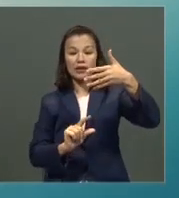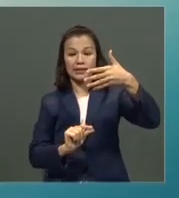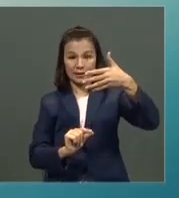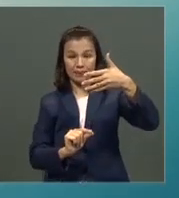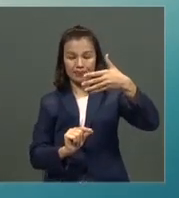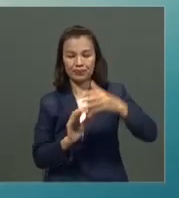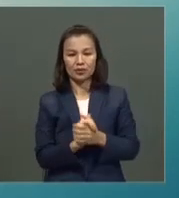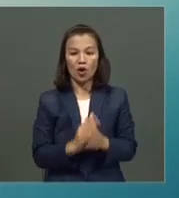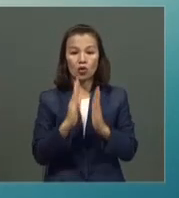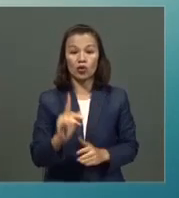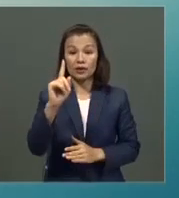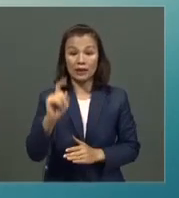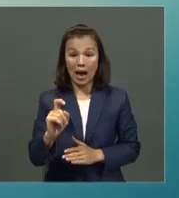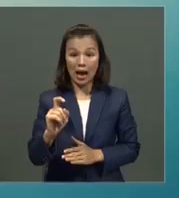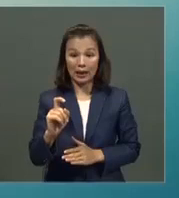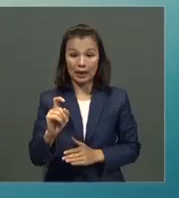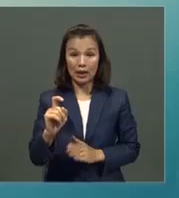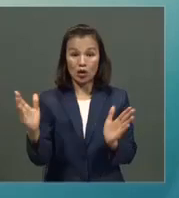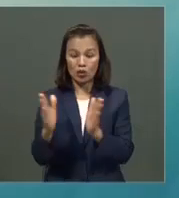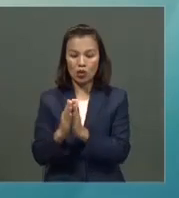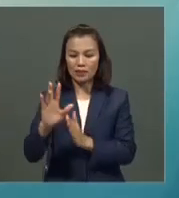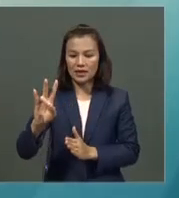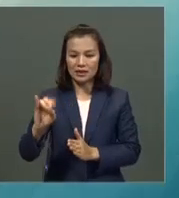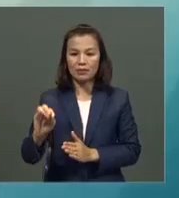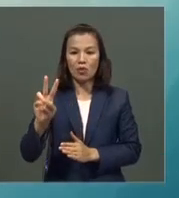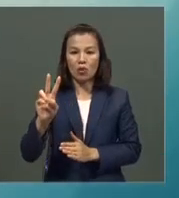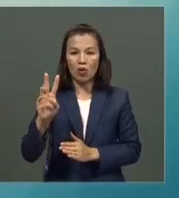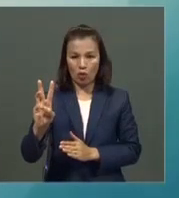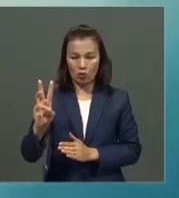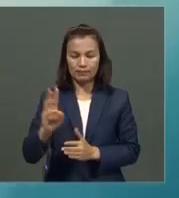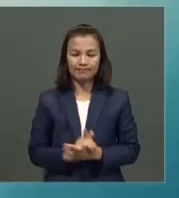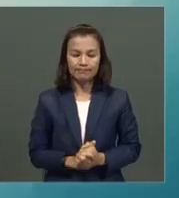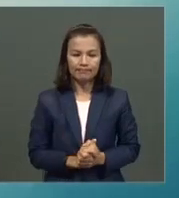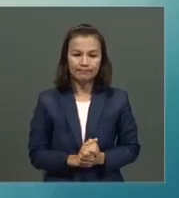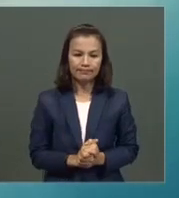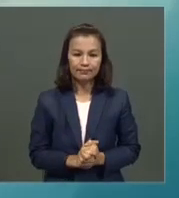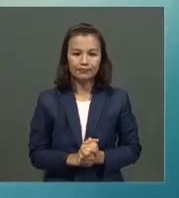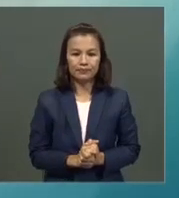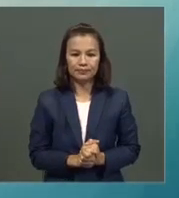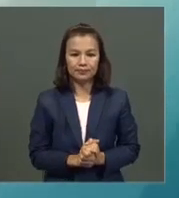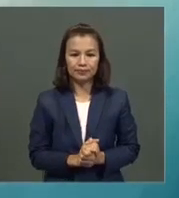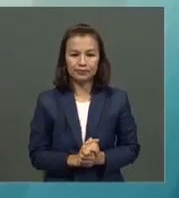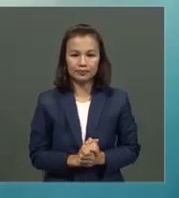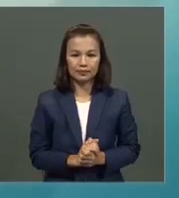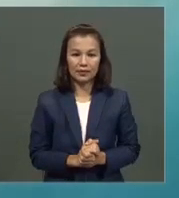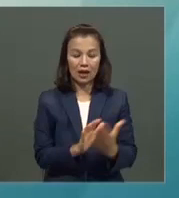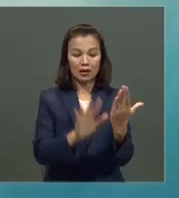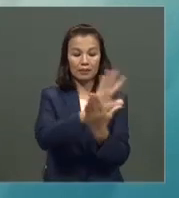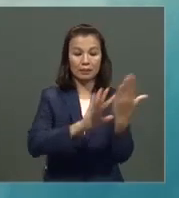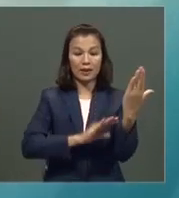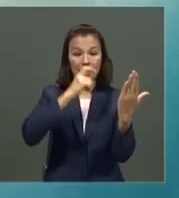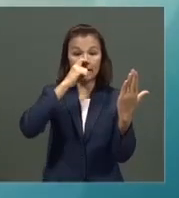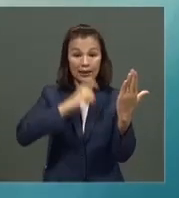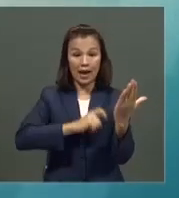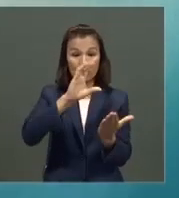อดผู้เสียชีวิตสะสมของเรายังอยู่ที่76นะคะไปดูในส่วนของการรายงานสถานการณ์ในประเทศไทย